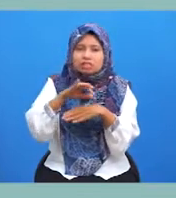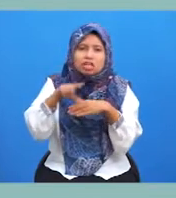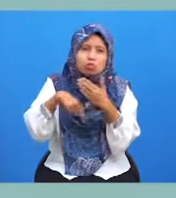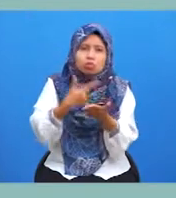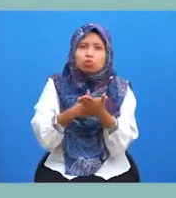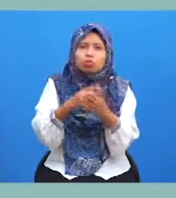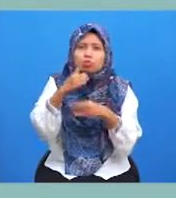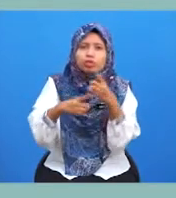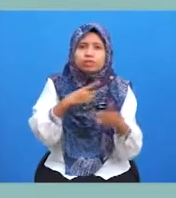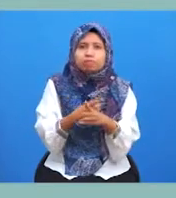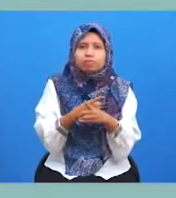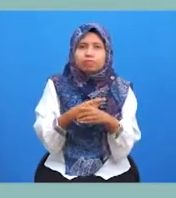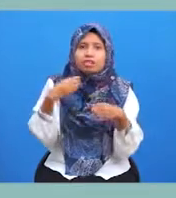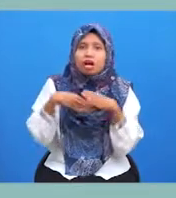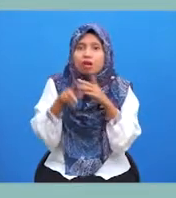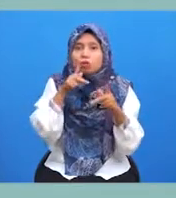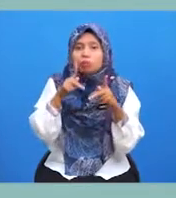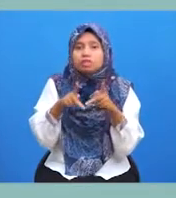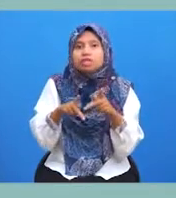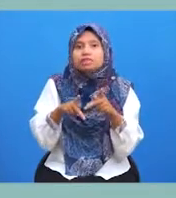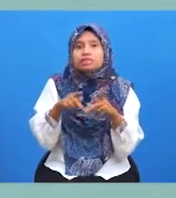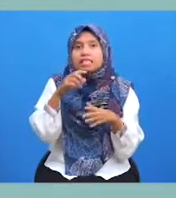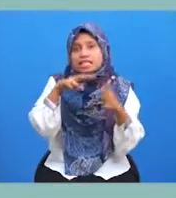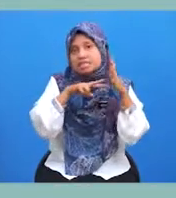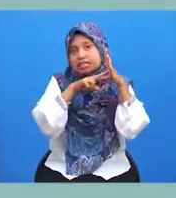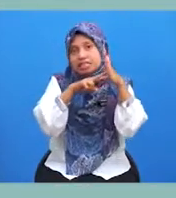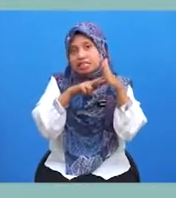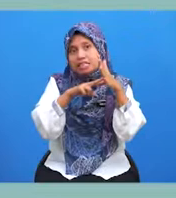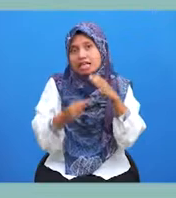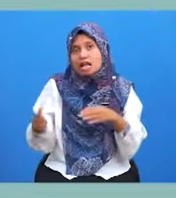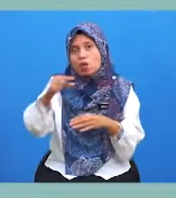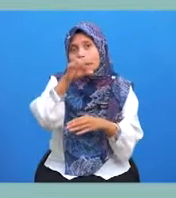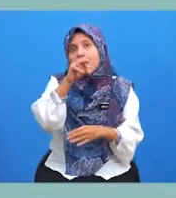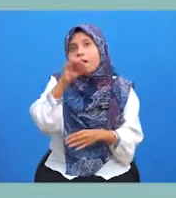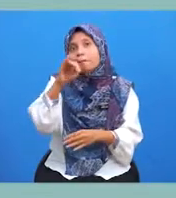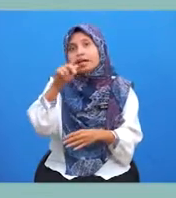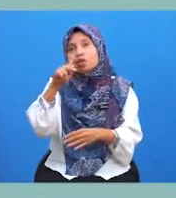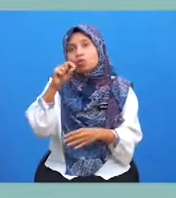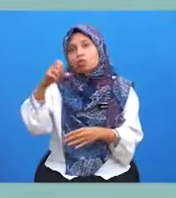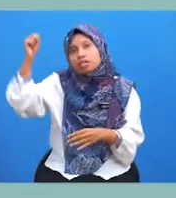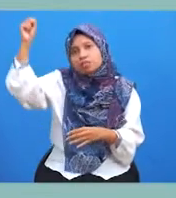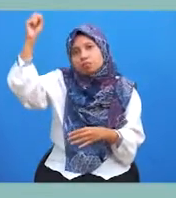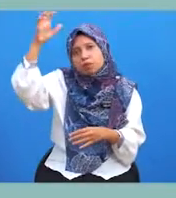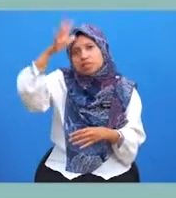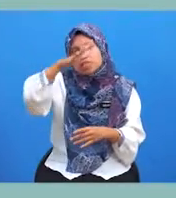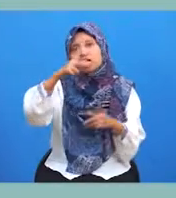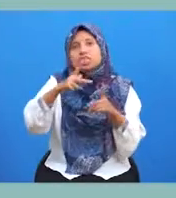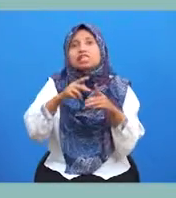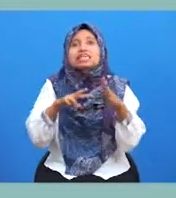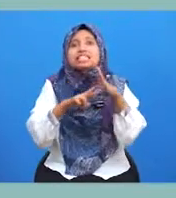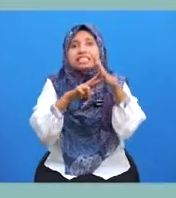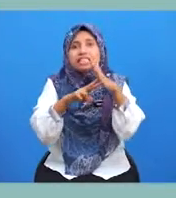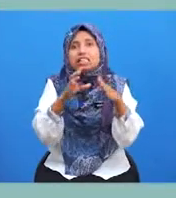Dalam komunikasi satelit, gelombang mikro akan dipancarkan ke satelit